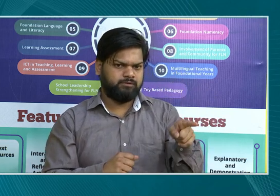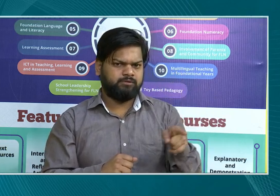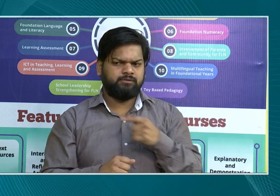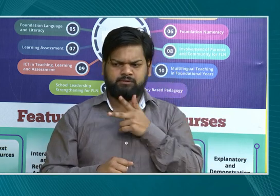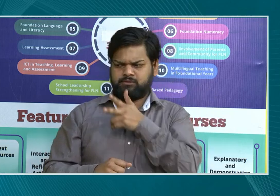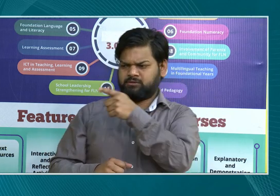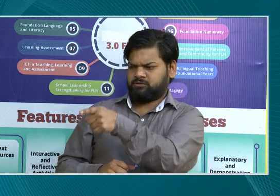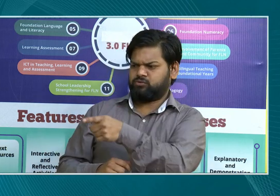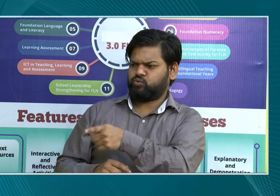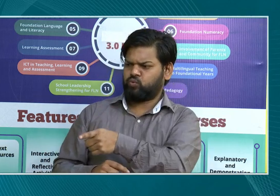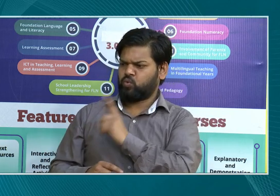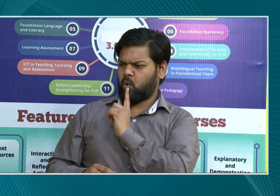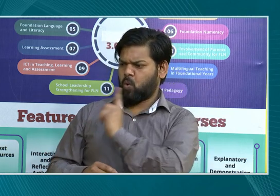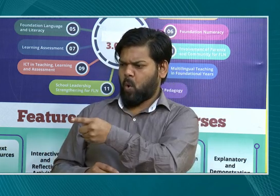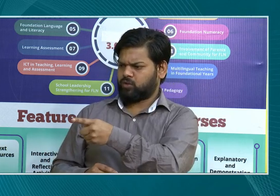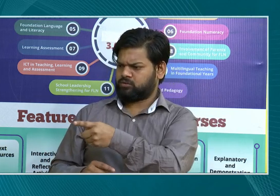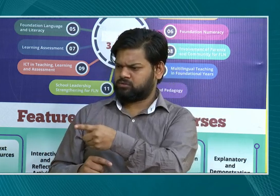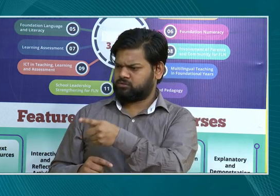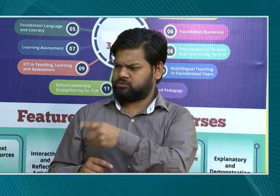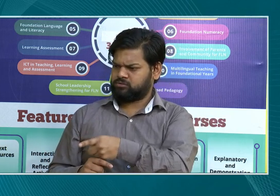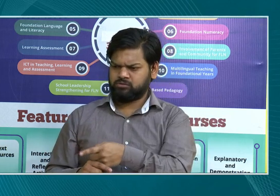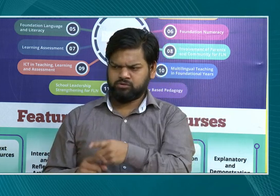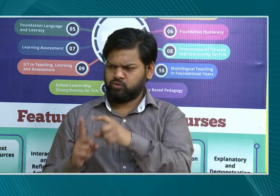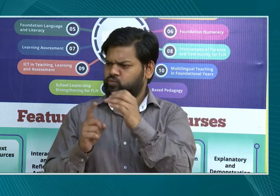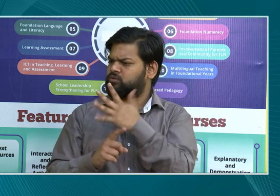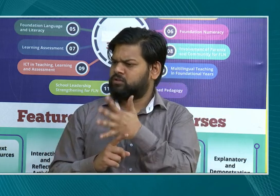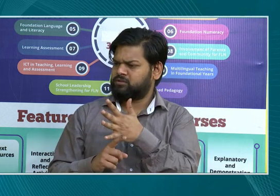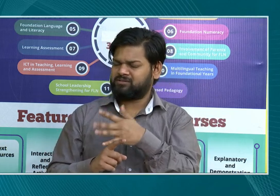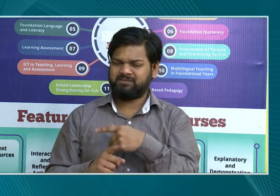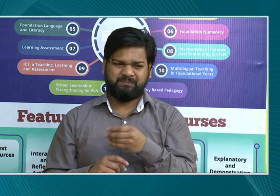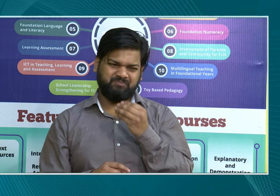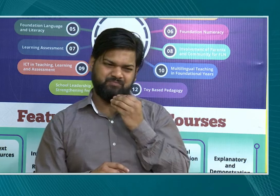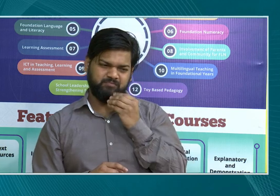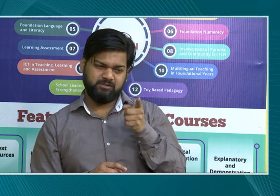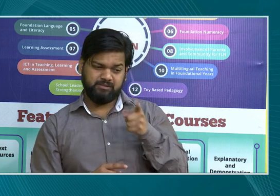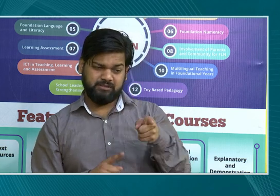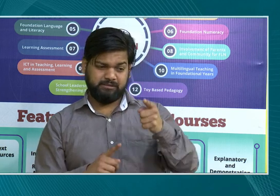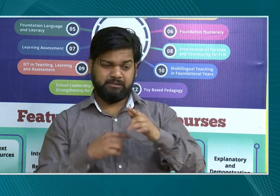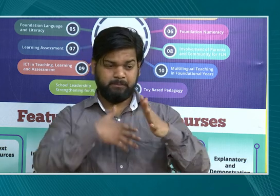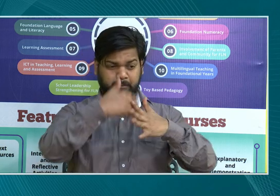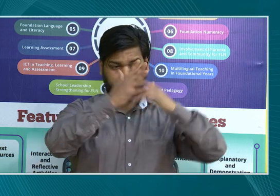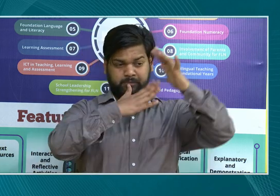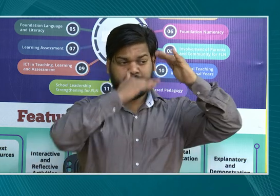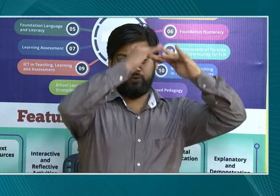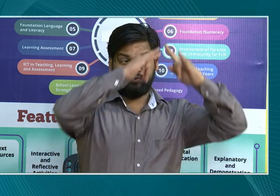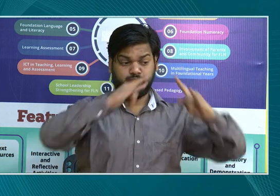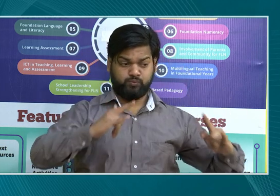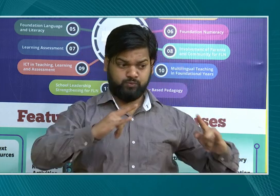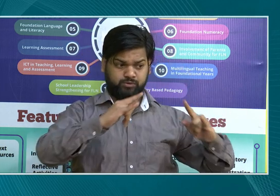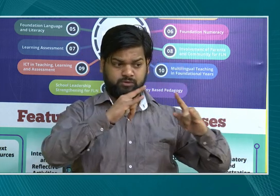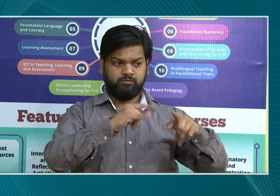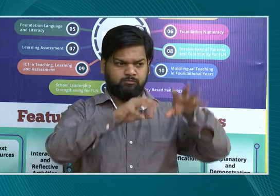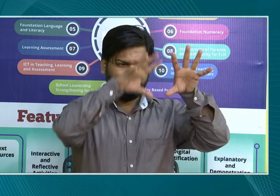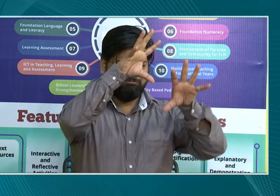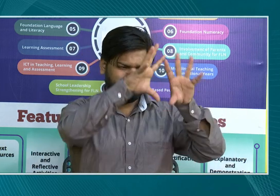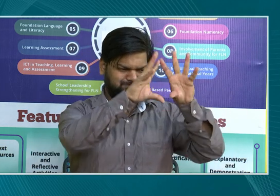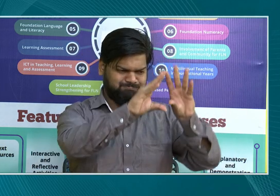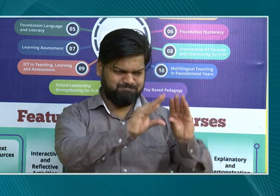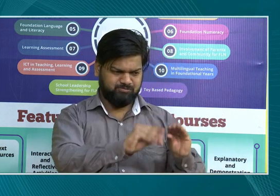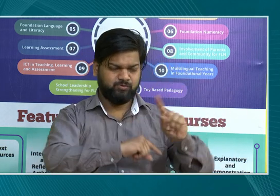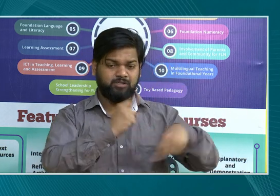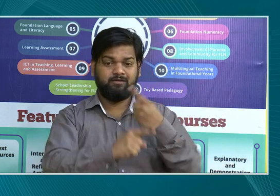का पालन क्यों नहीं किया तो जनरल ही कहते हैं की क्या हम इस महल को नहीं बचा सकते और वो जो है मैना के बारे में